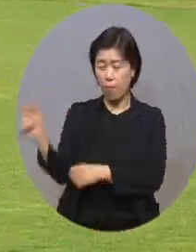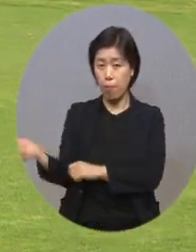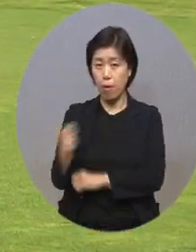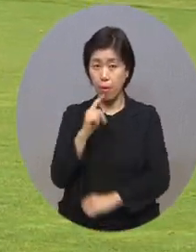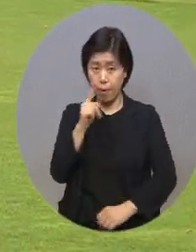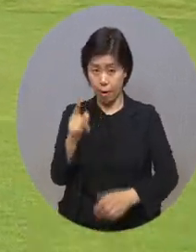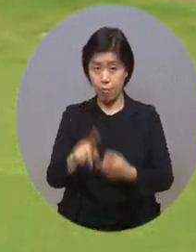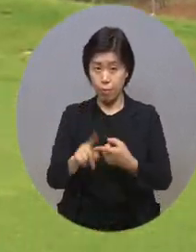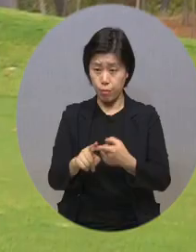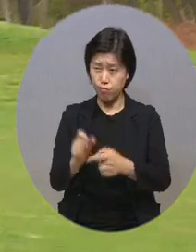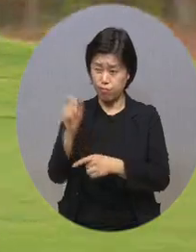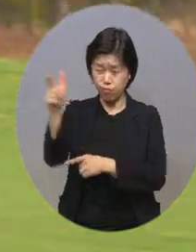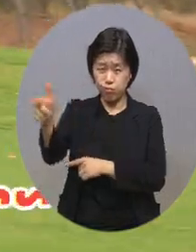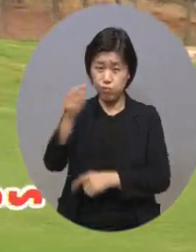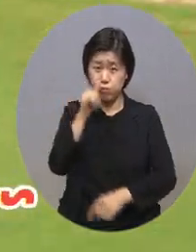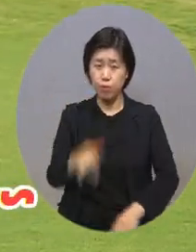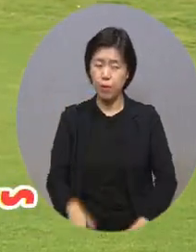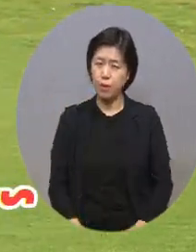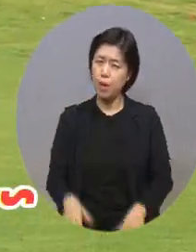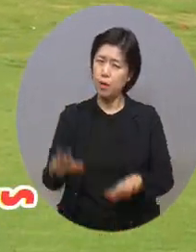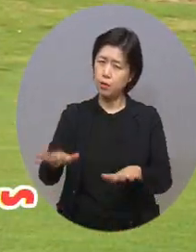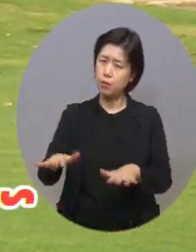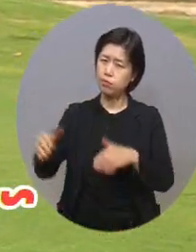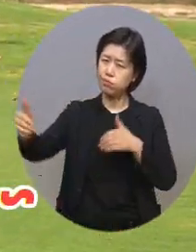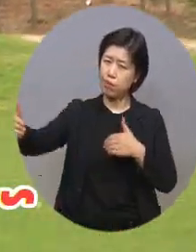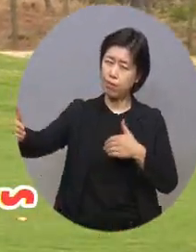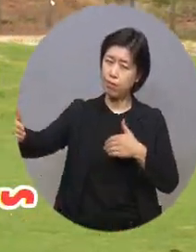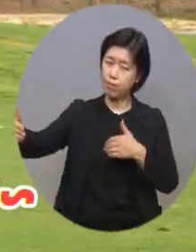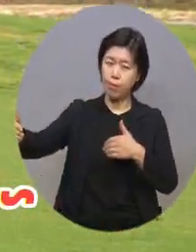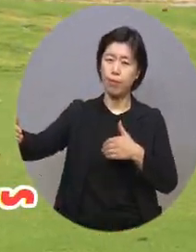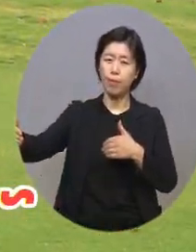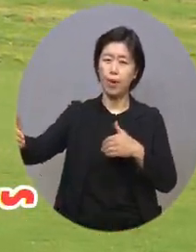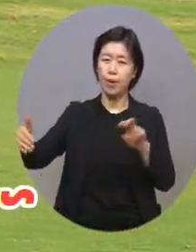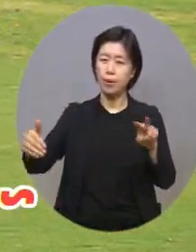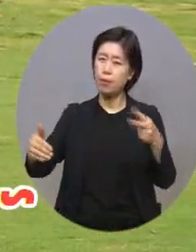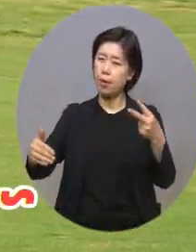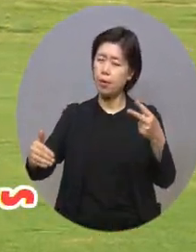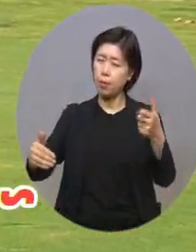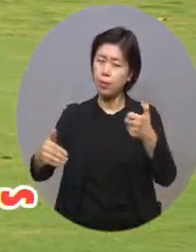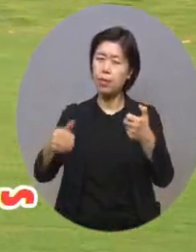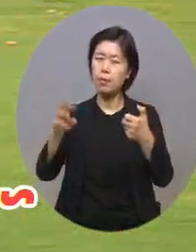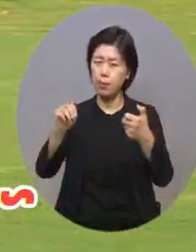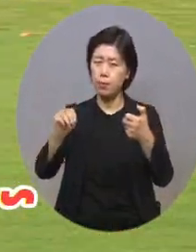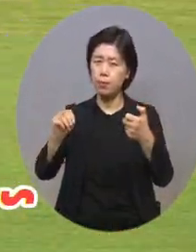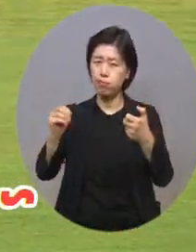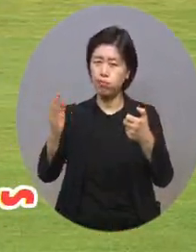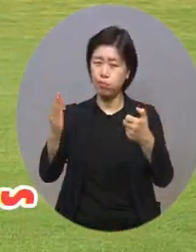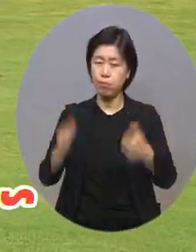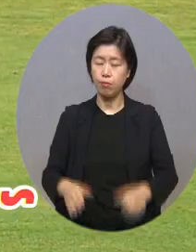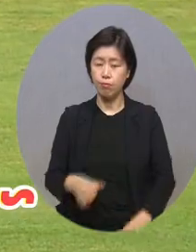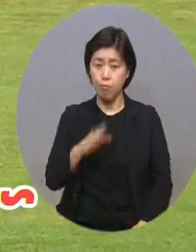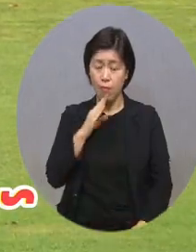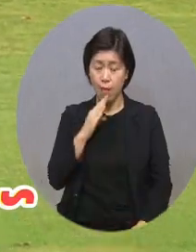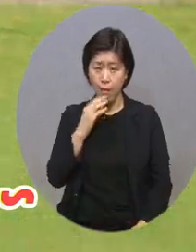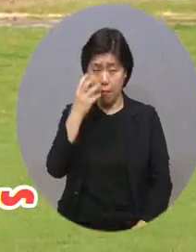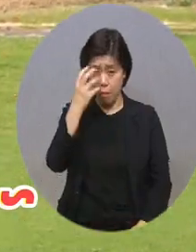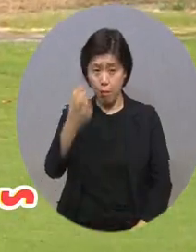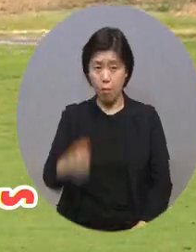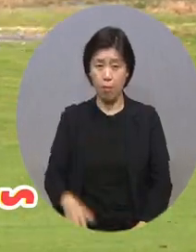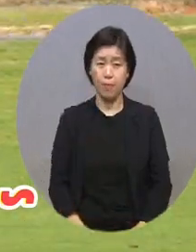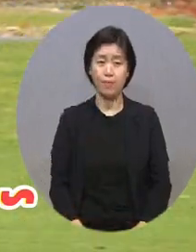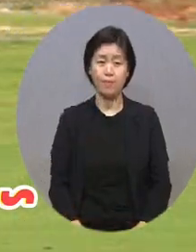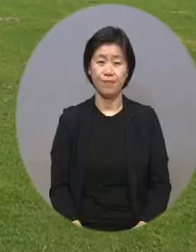우와! 지금 한 250 나왔죠. 우와, 진짜 많이 나왔는데? 나 저기 뒤에